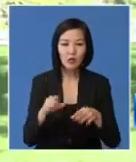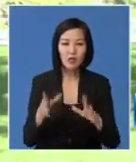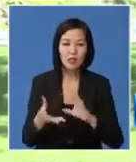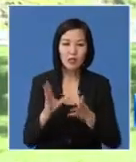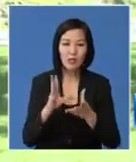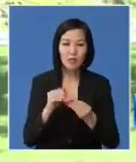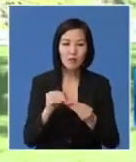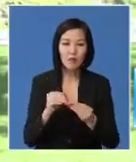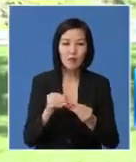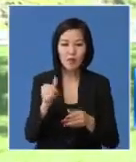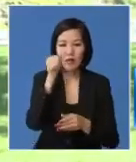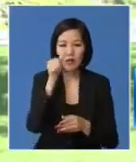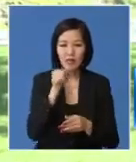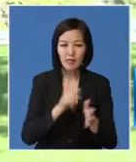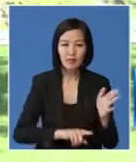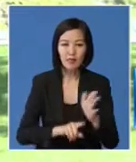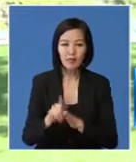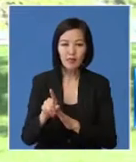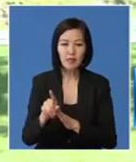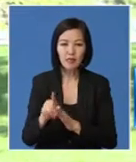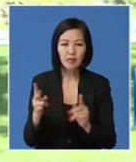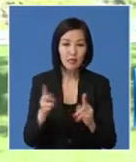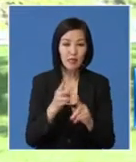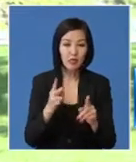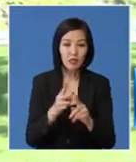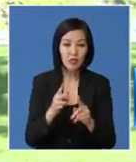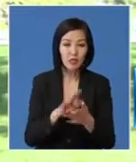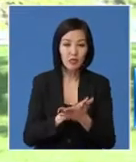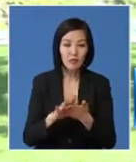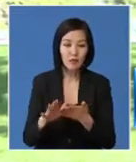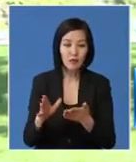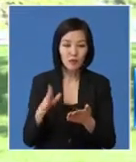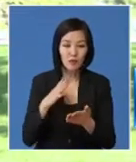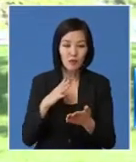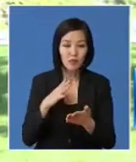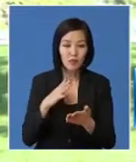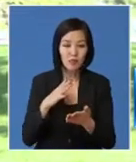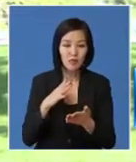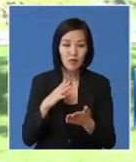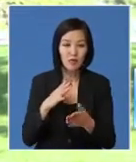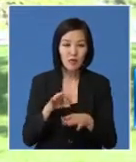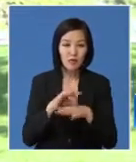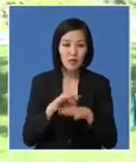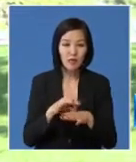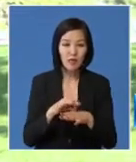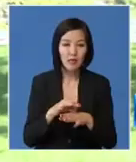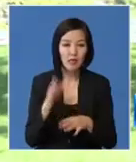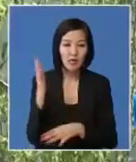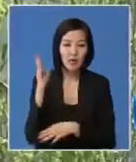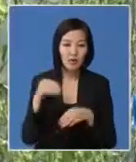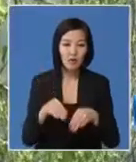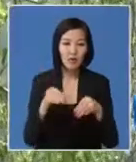осы айлық басталғалы бері біз 7-ші рет сенбілік өткізіп отырмыз. Тек қана қоқыстан тазалау ғана емес, ағаштарды отырғызу, мына